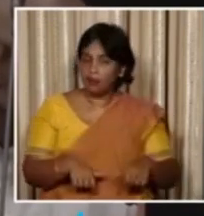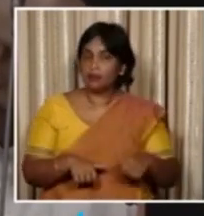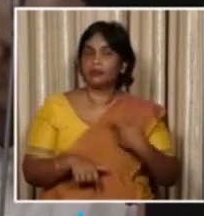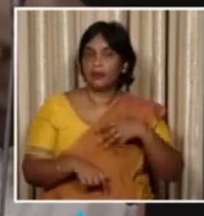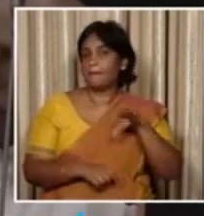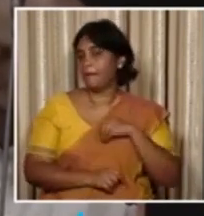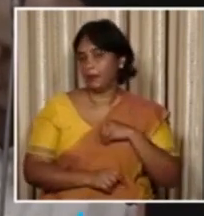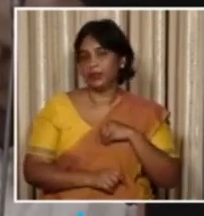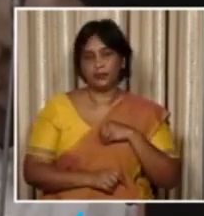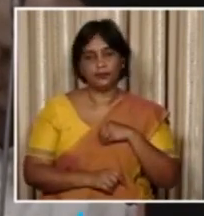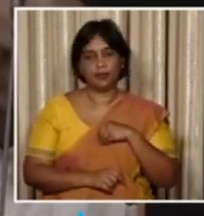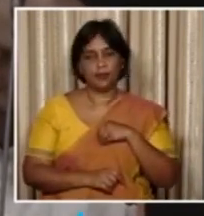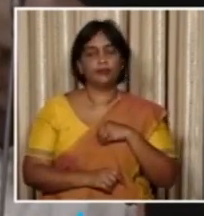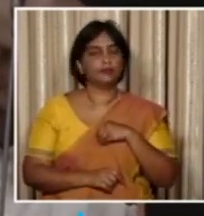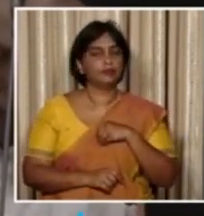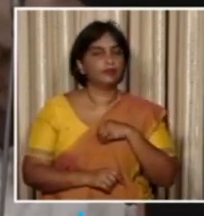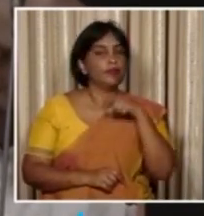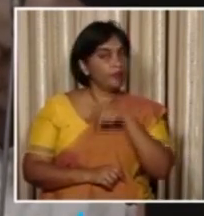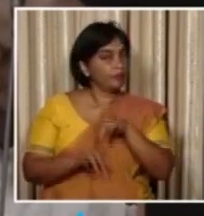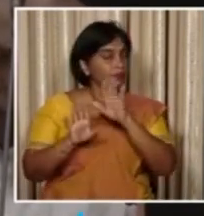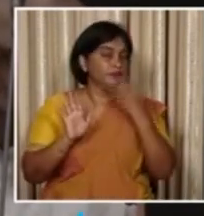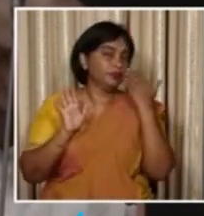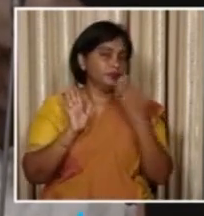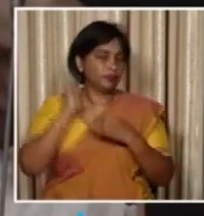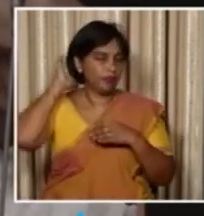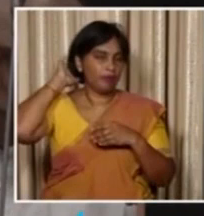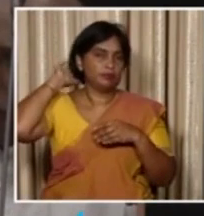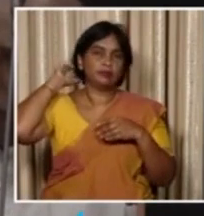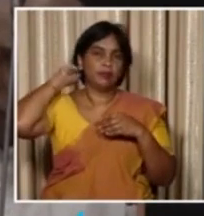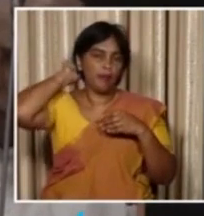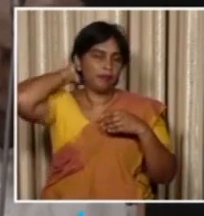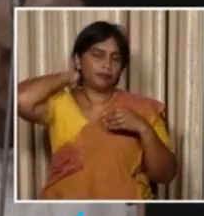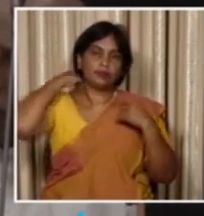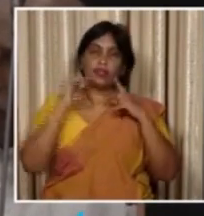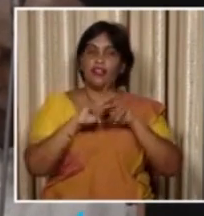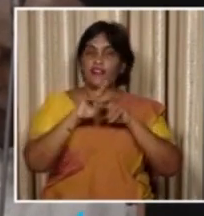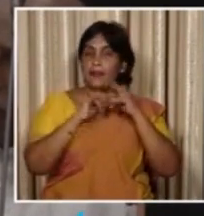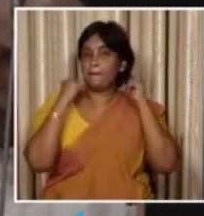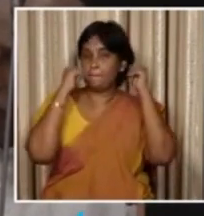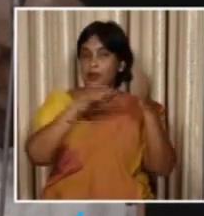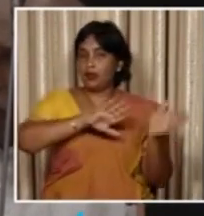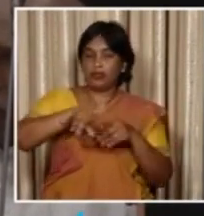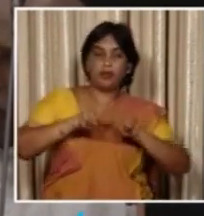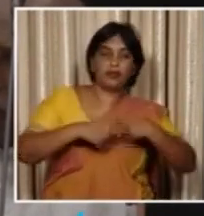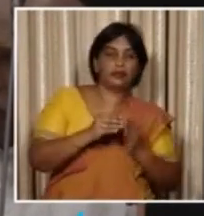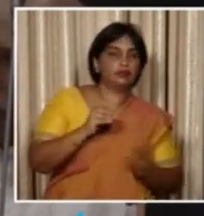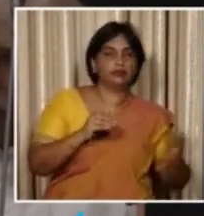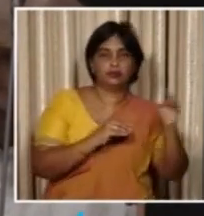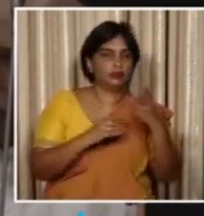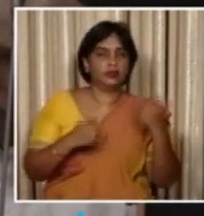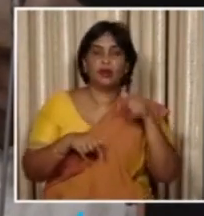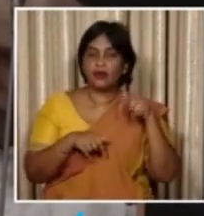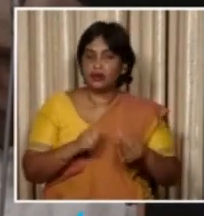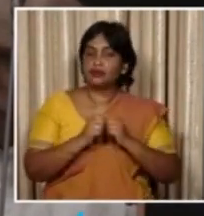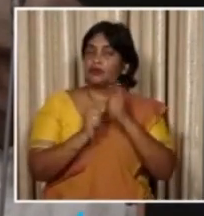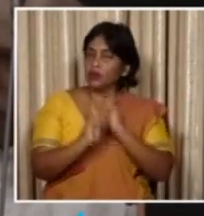බව පිළිගන්නවා. ඒකෙන් පෙනෙන්නේ වැල්පාලම මග හැර අපට වෙන විකල්පයක් නැහැ. මේ මග